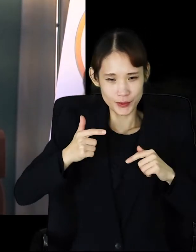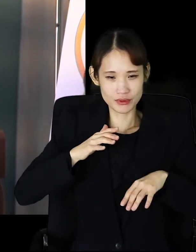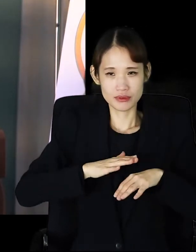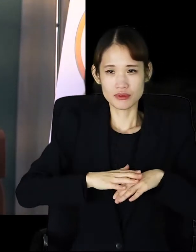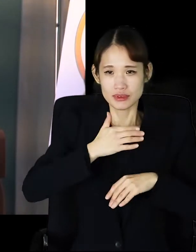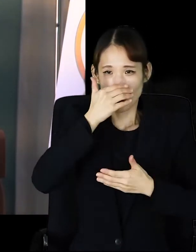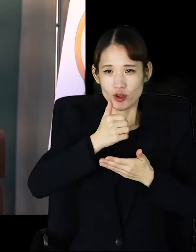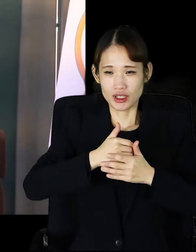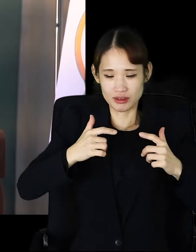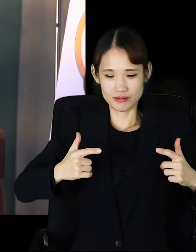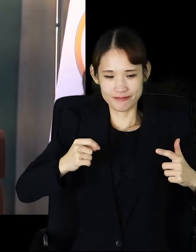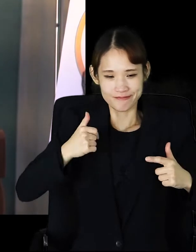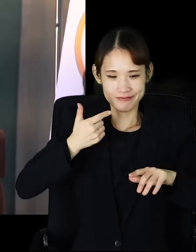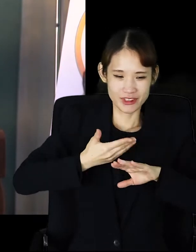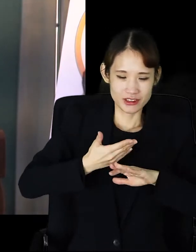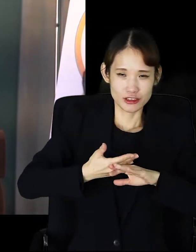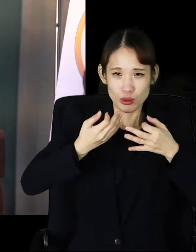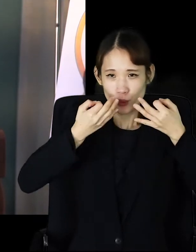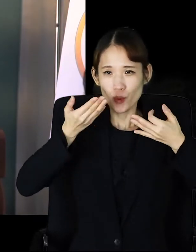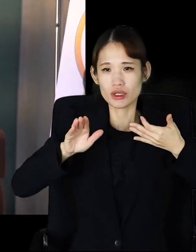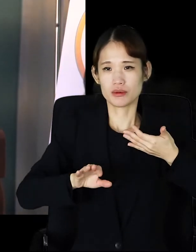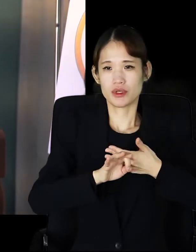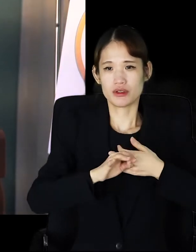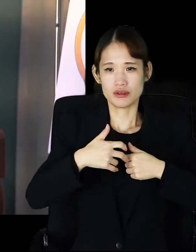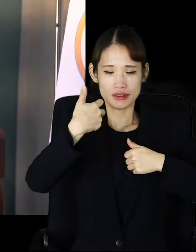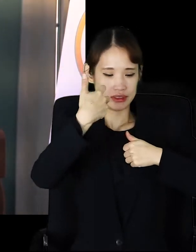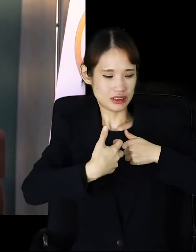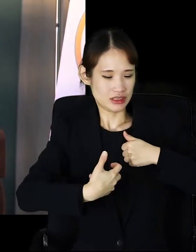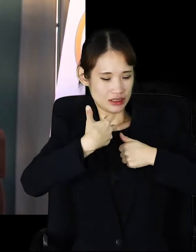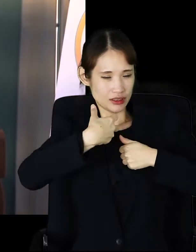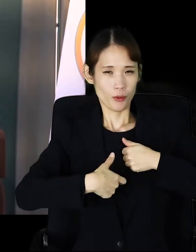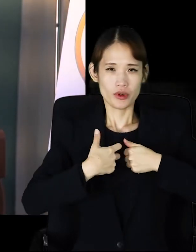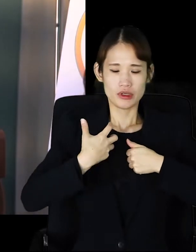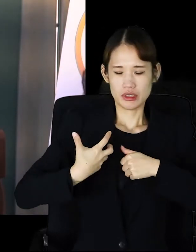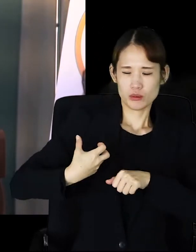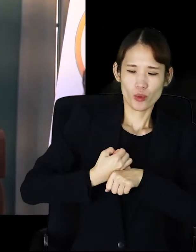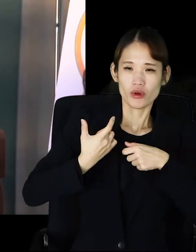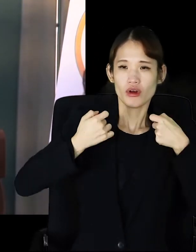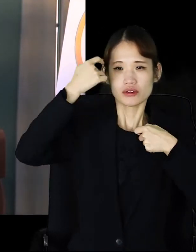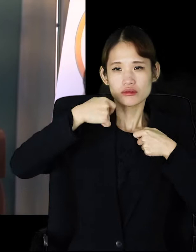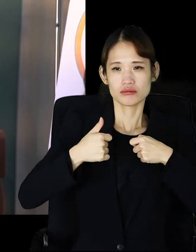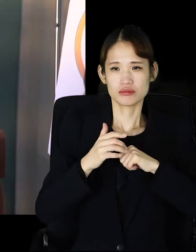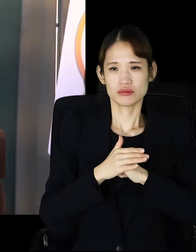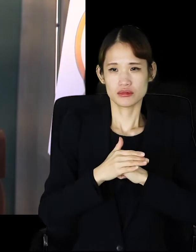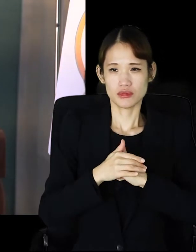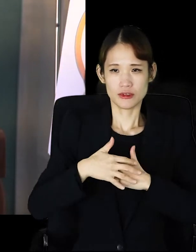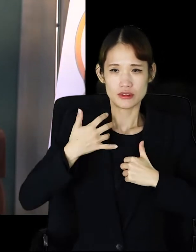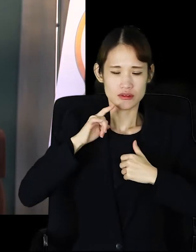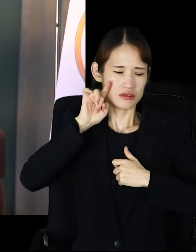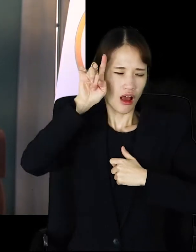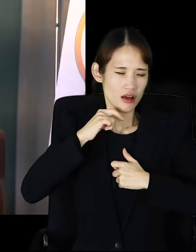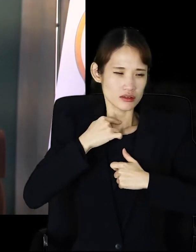말하는 정상의 프레임에서 좀 벗어났을 때 되게 그 시선들이 엄청 폭력적으로 느껴진 거예요. 그래서 히스테리를 부리거나 이런